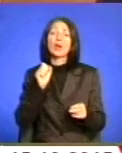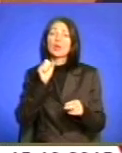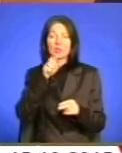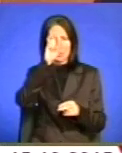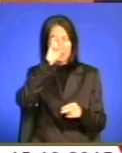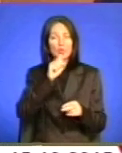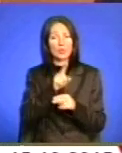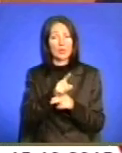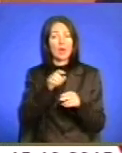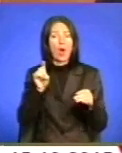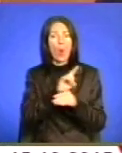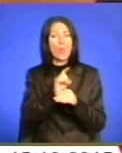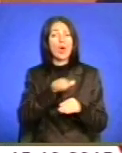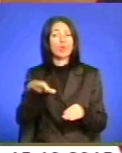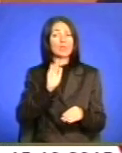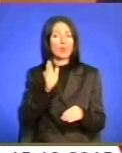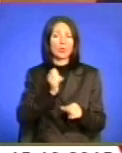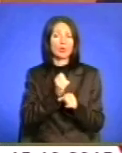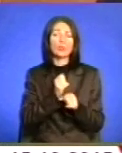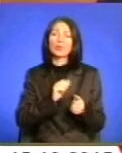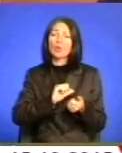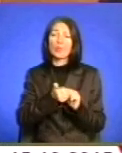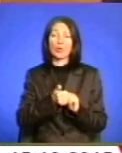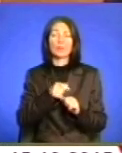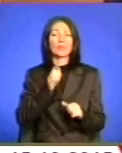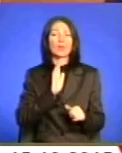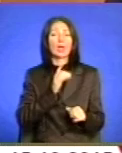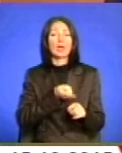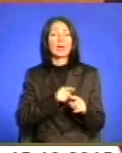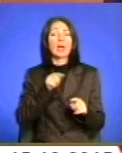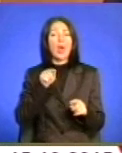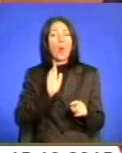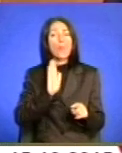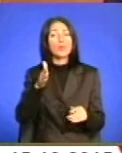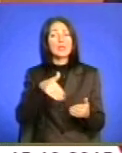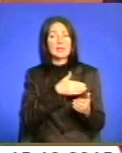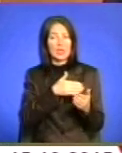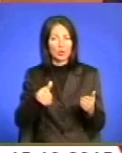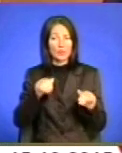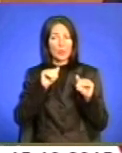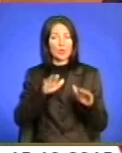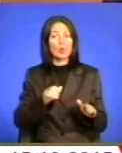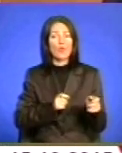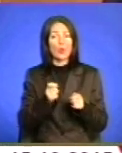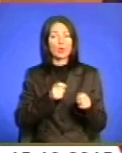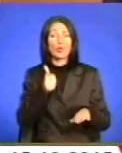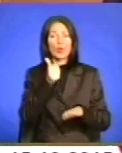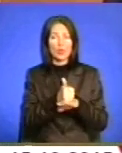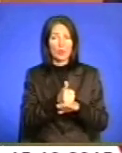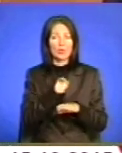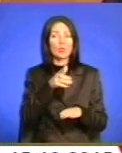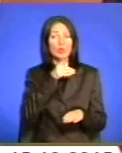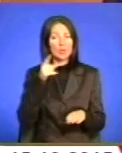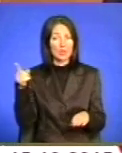навпаки. Значить, цим самим буде скасовано постанову уряду, очолюваного на той час Віктором